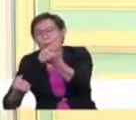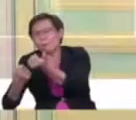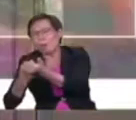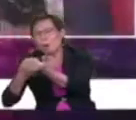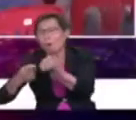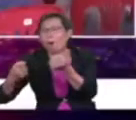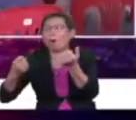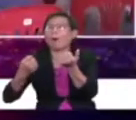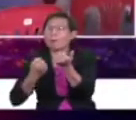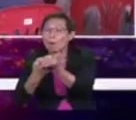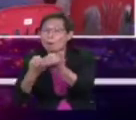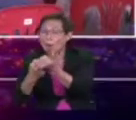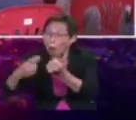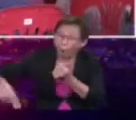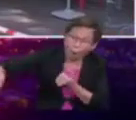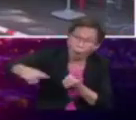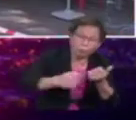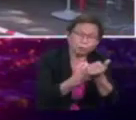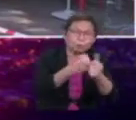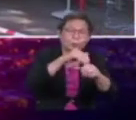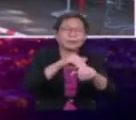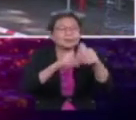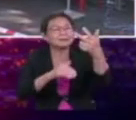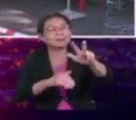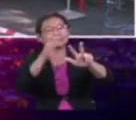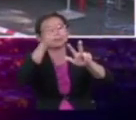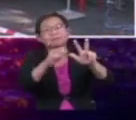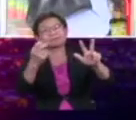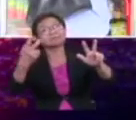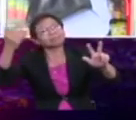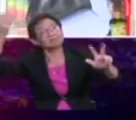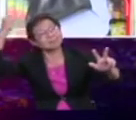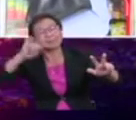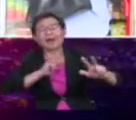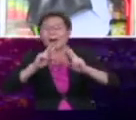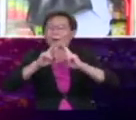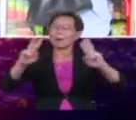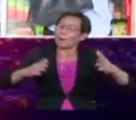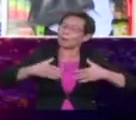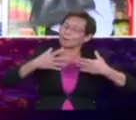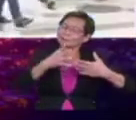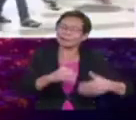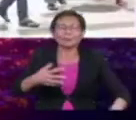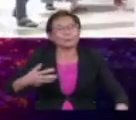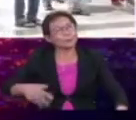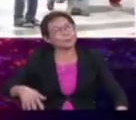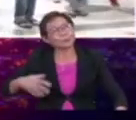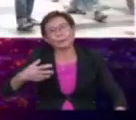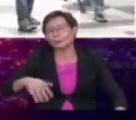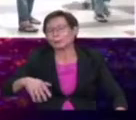majority pada 13 ditambal lalu dicat Hai saya amat gembira dan terharu